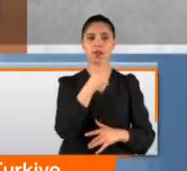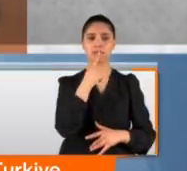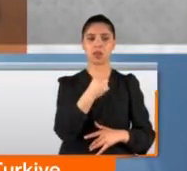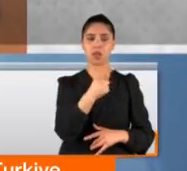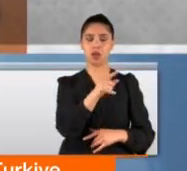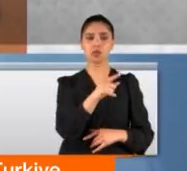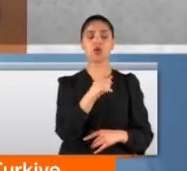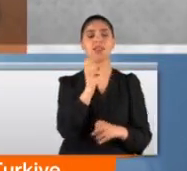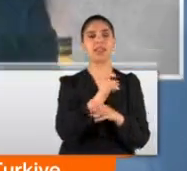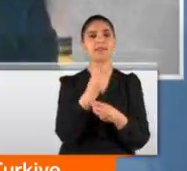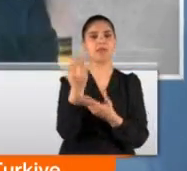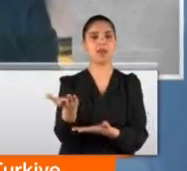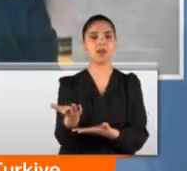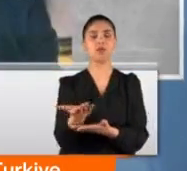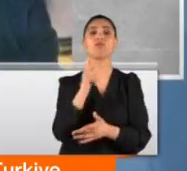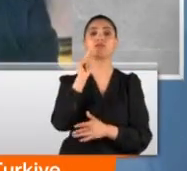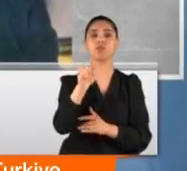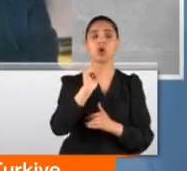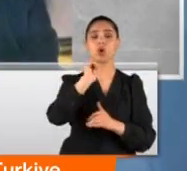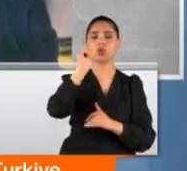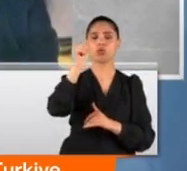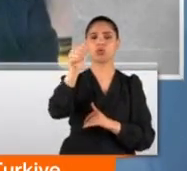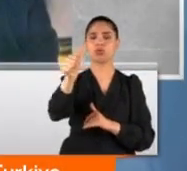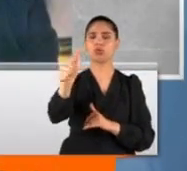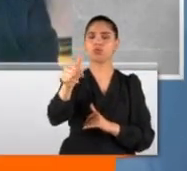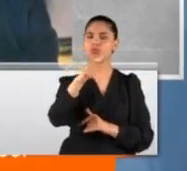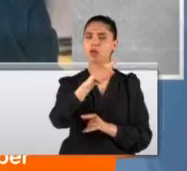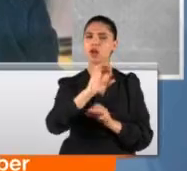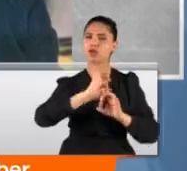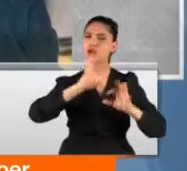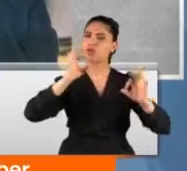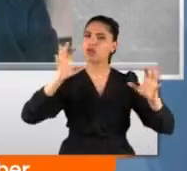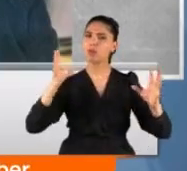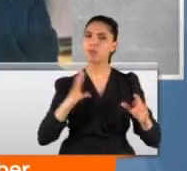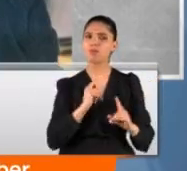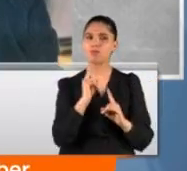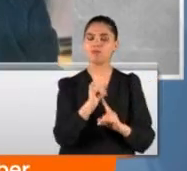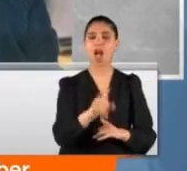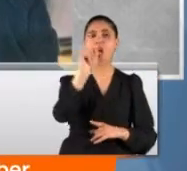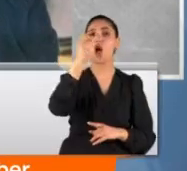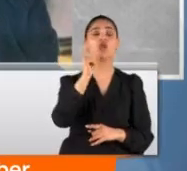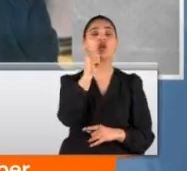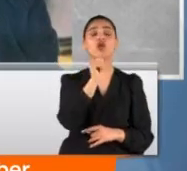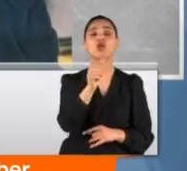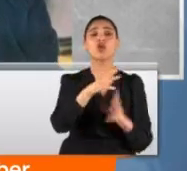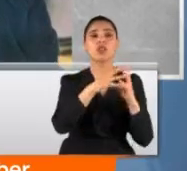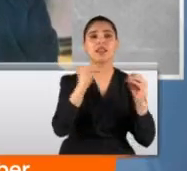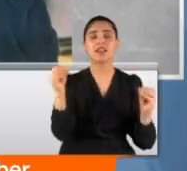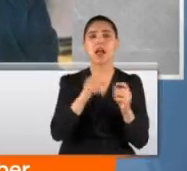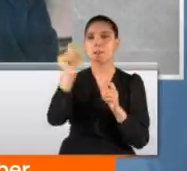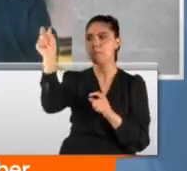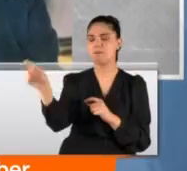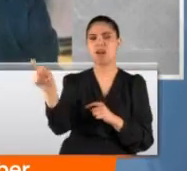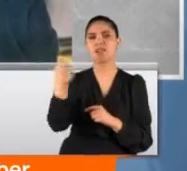korkan trene binmez. Gün geçtikçe çember daraldı, gerçekler bir bir ortaya çıktı. 19 gündür kayıp olan Bahtiyar